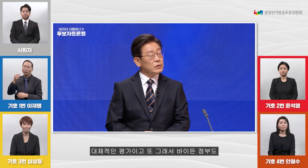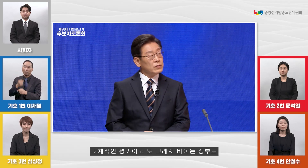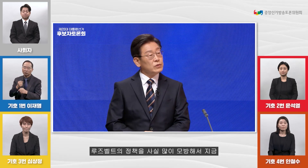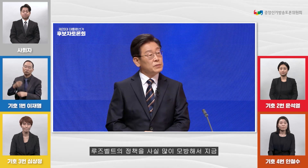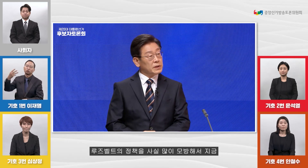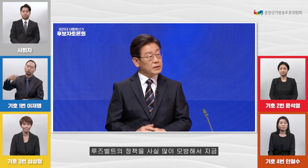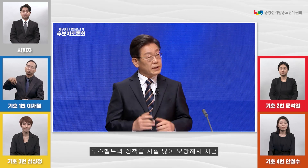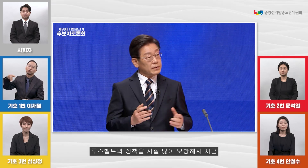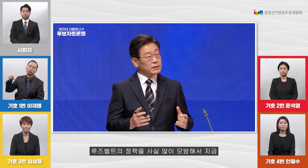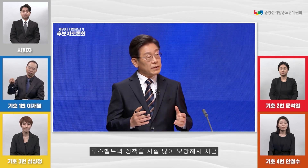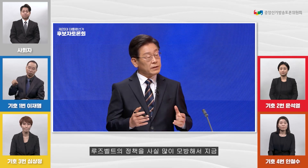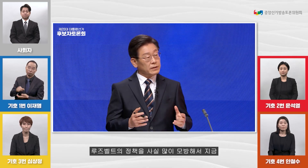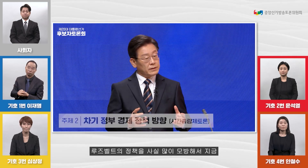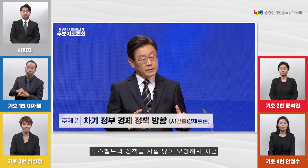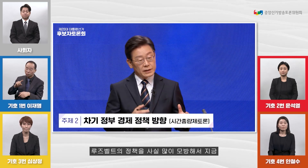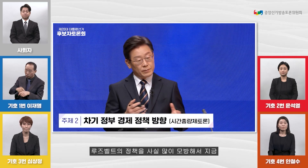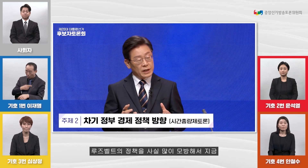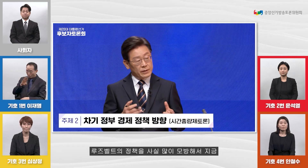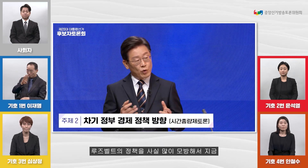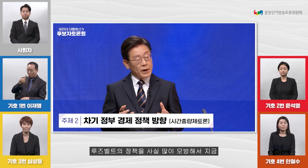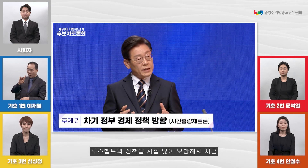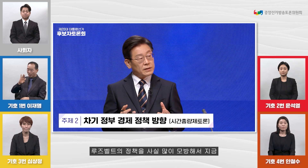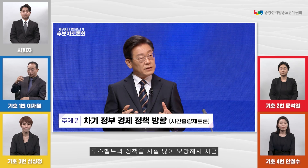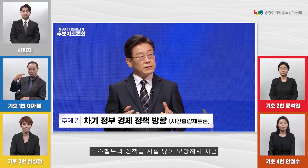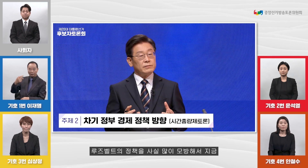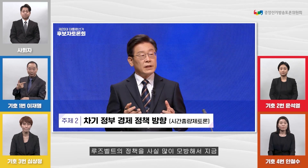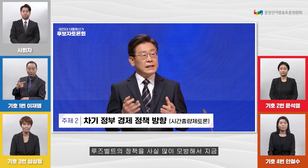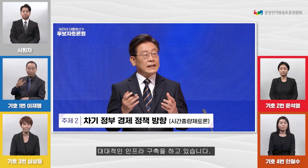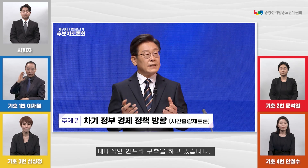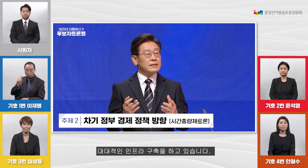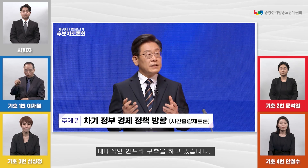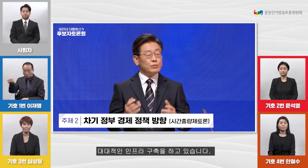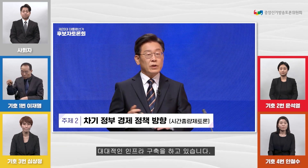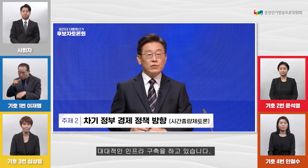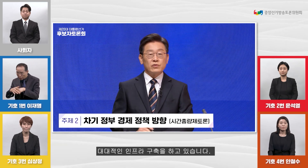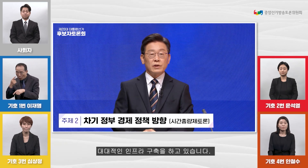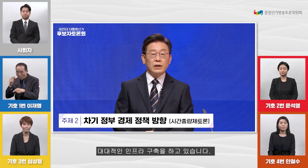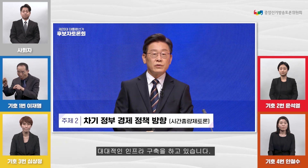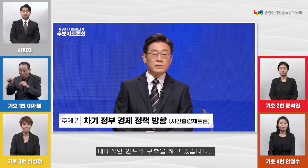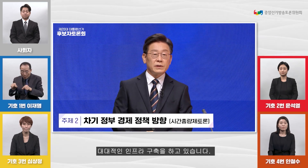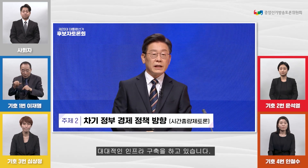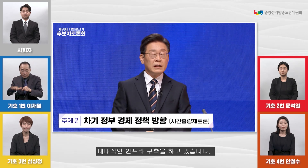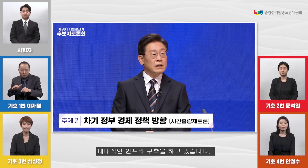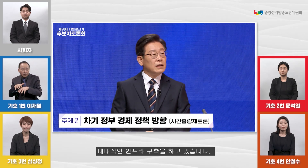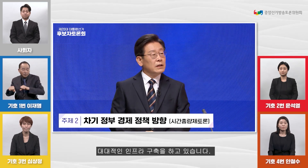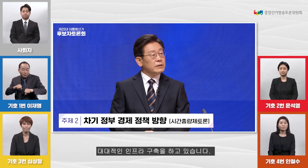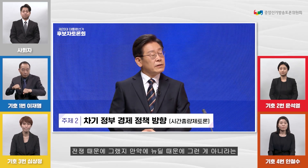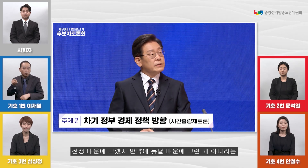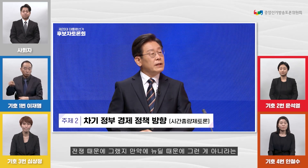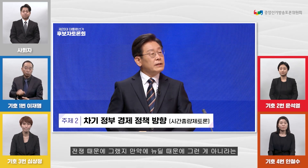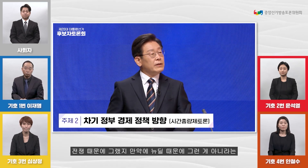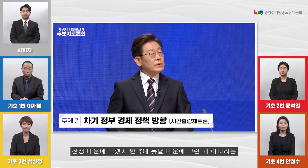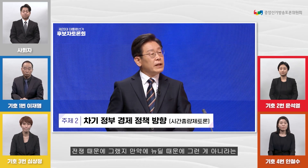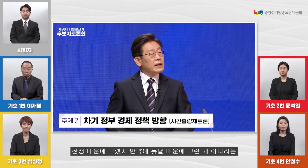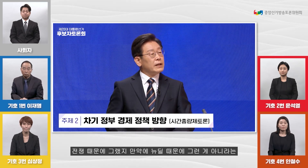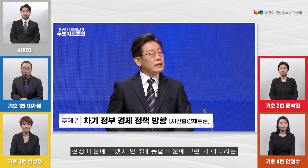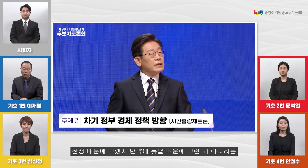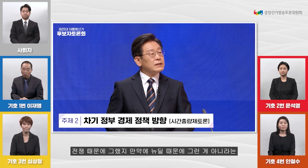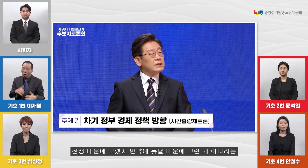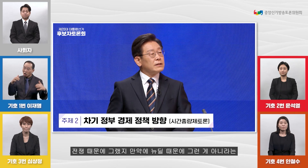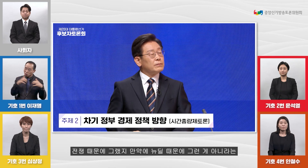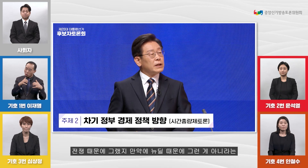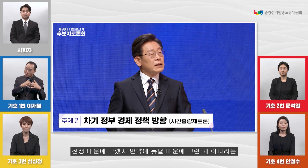정부도 루즈벨트의 정책을 사실은 많이 모방해서 지금 대대적인 인프라 구축을 하고 있습니다. 전쟁